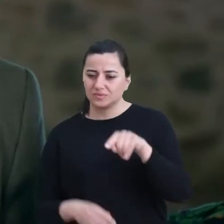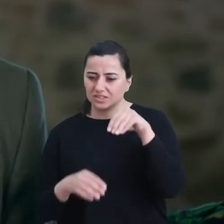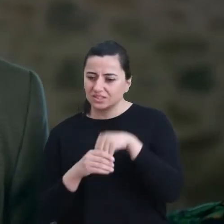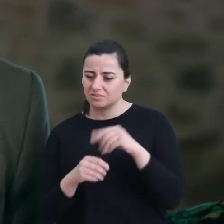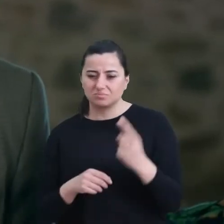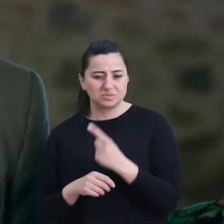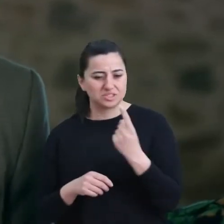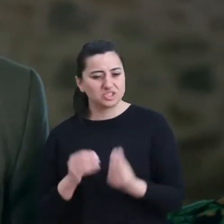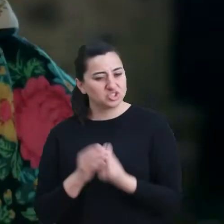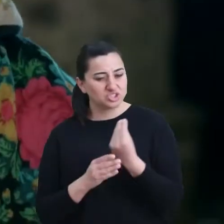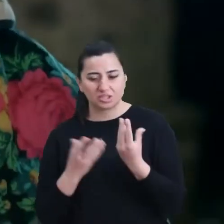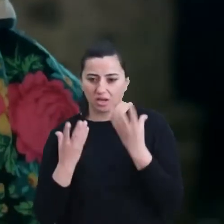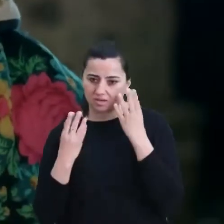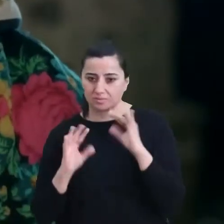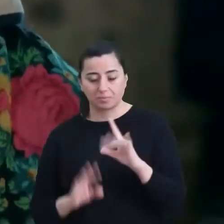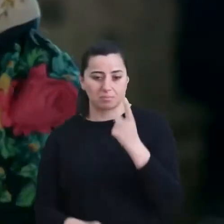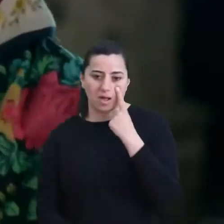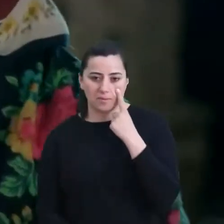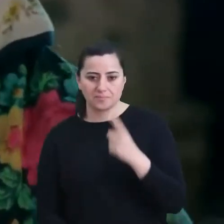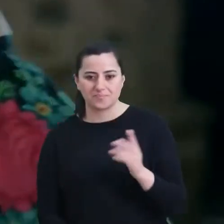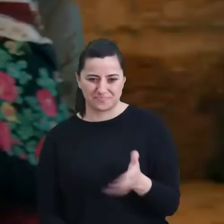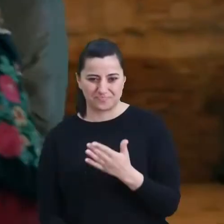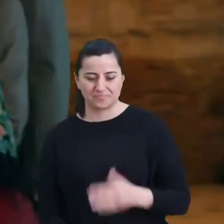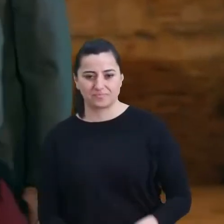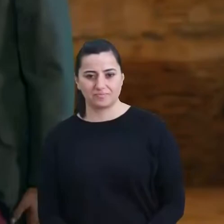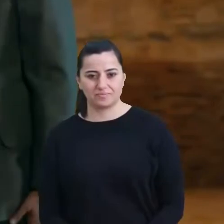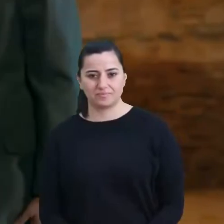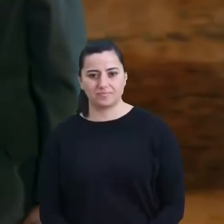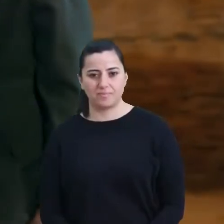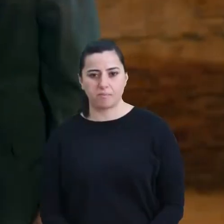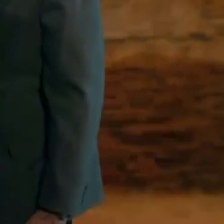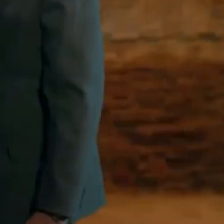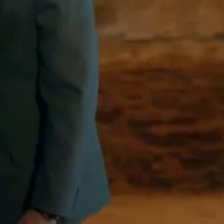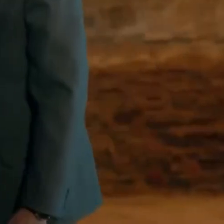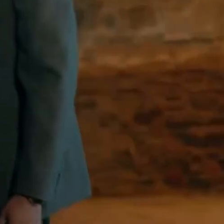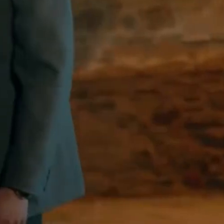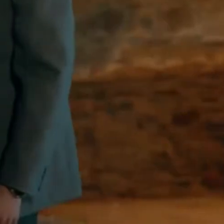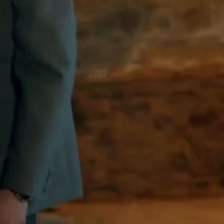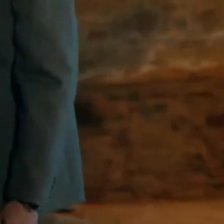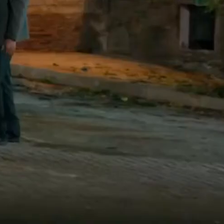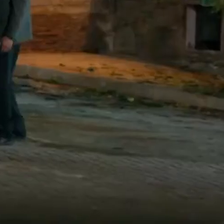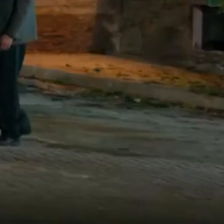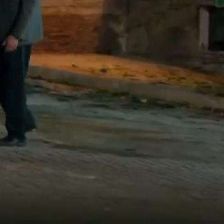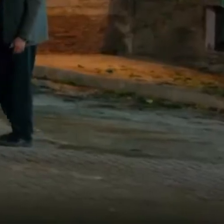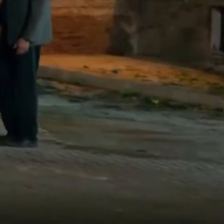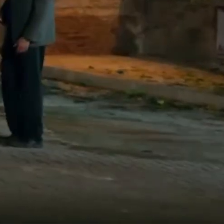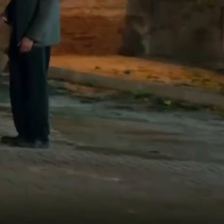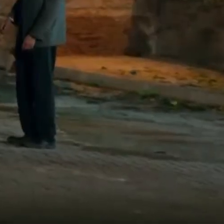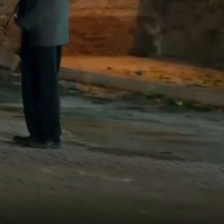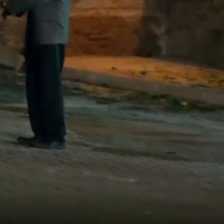bir çapan oğlu çıkacak ya. Dur bakayım. Hadi. Emin kolundan tutup arabaya götürdü.